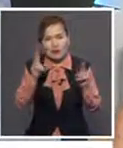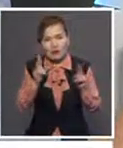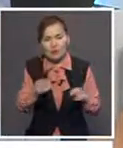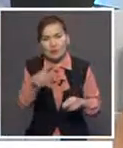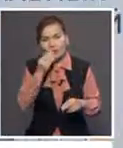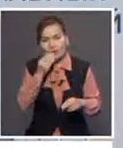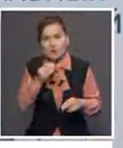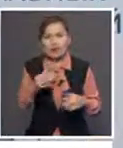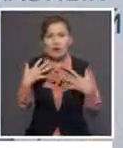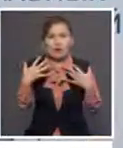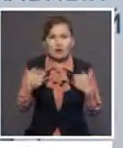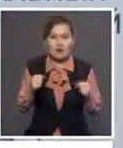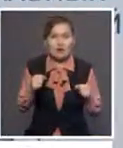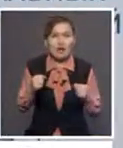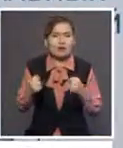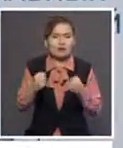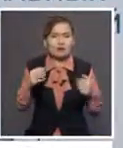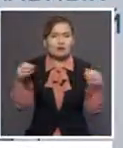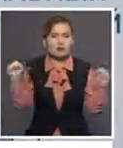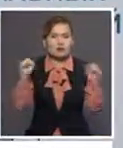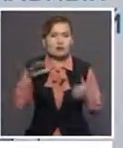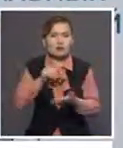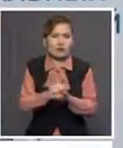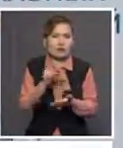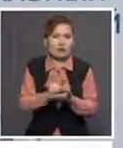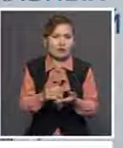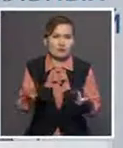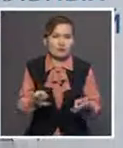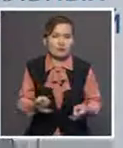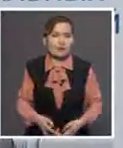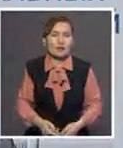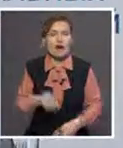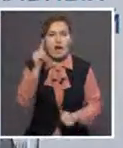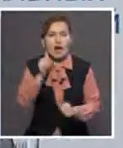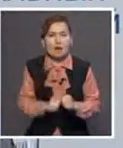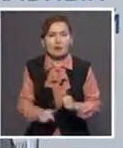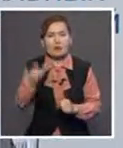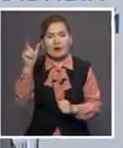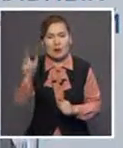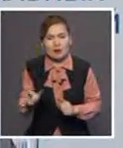ол денсаулық сақтау саласының медициналық көмекпен қамтылуына байланысты болады. Яғни әрбір